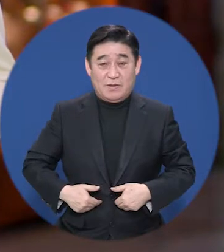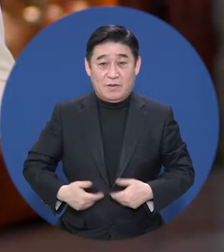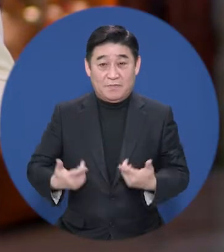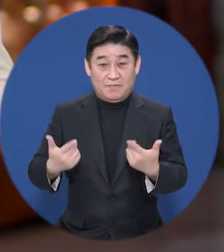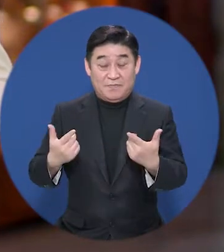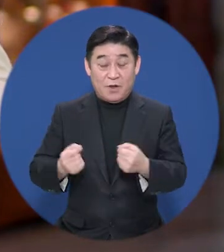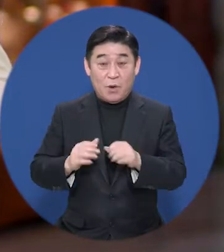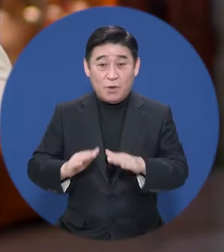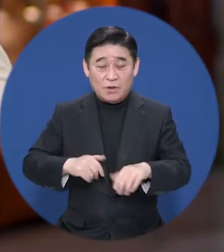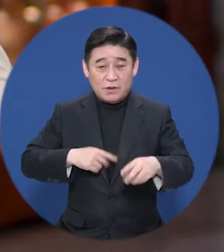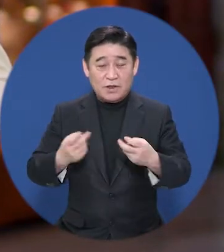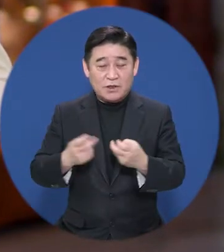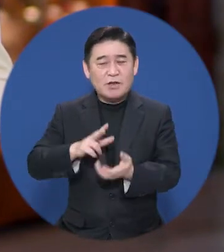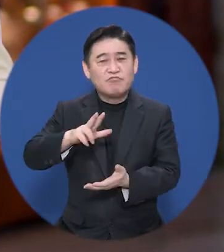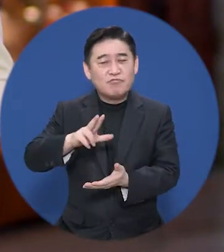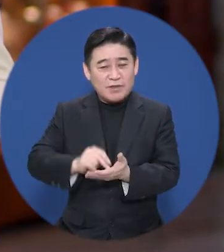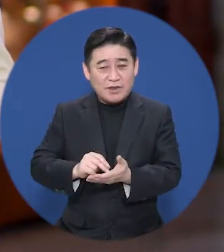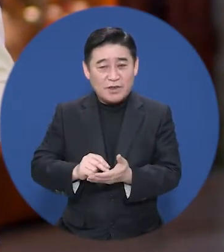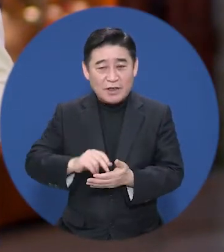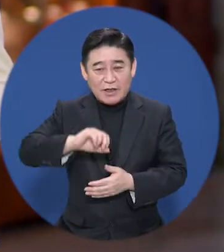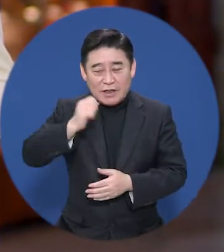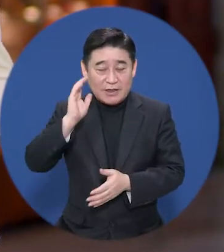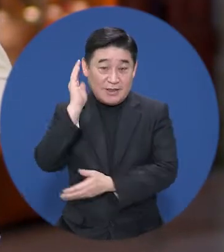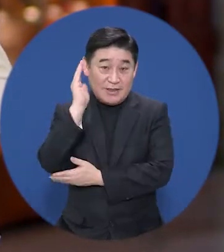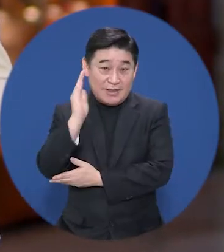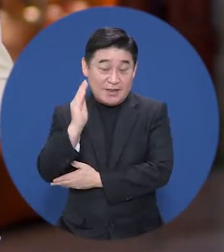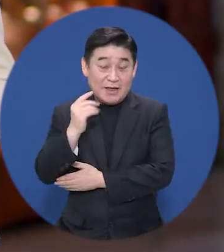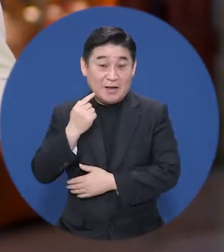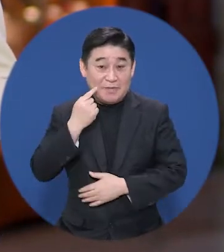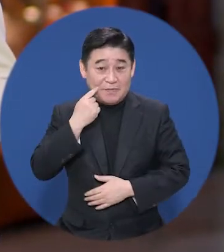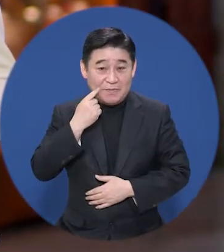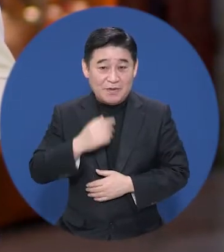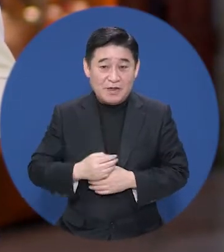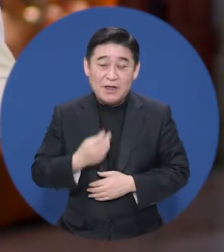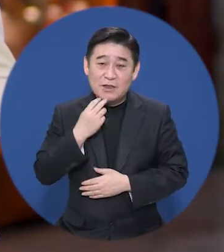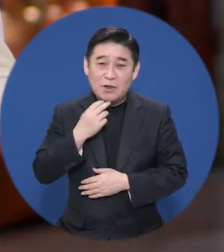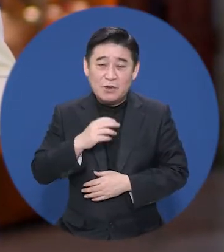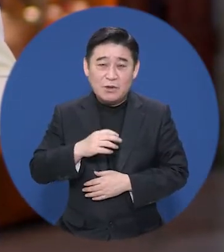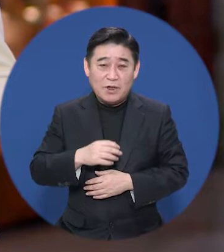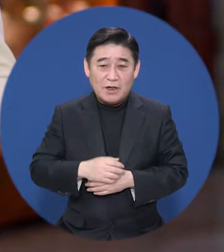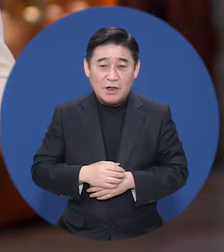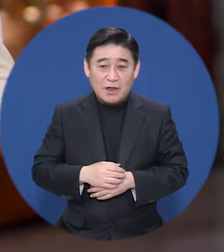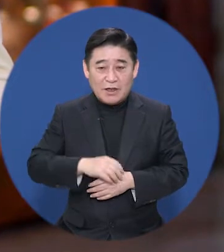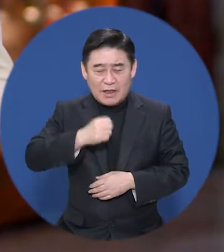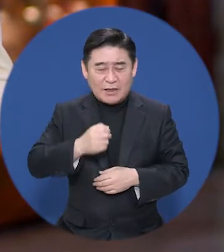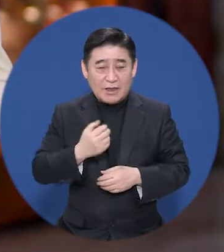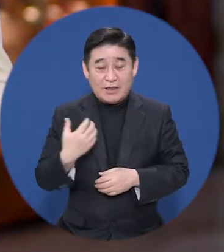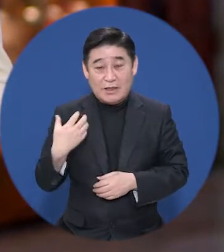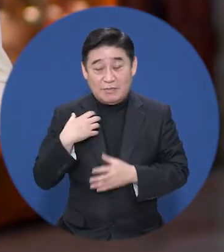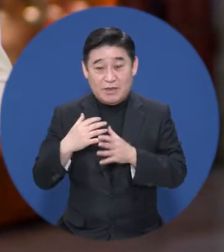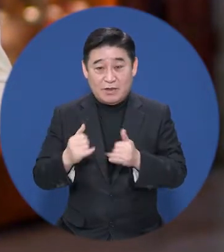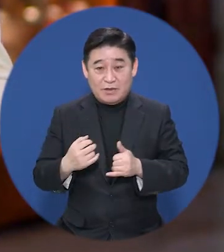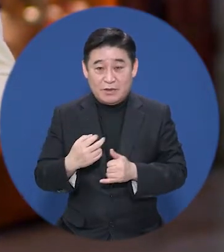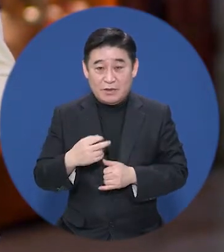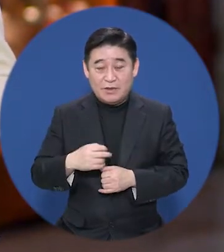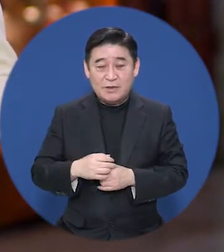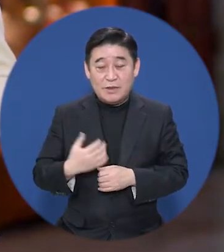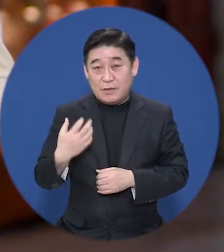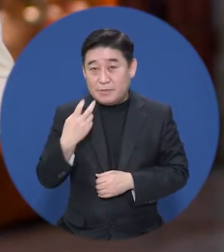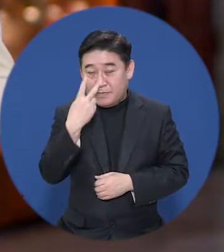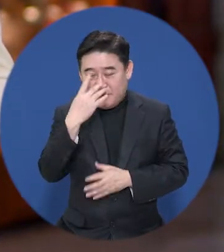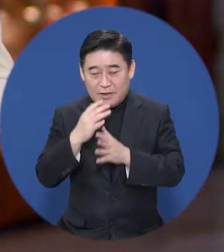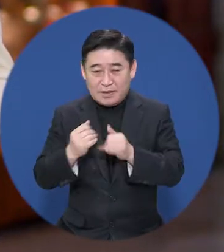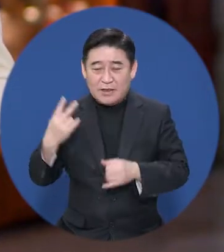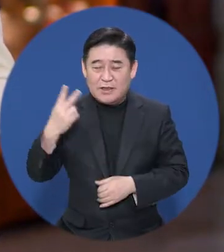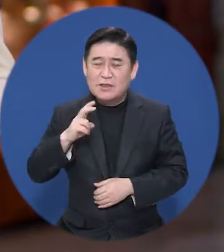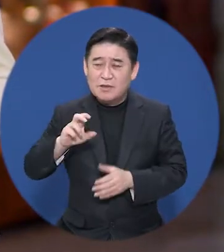그렇죠. 오늘 정책인 이슈에서는 예산 이야기를 해볼까 합니다. 서울의 곳간지기이자 재정 파수꾼으로서